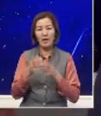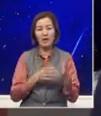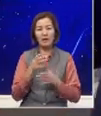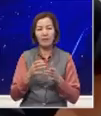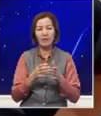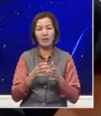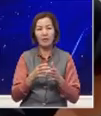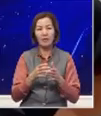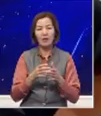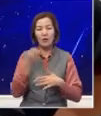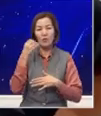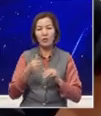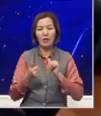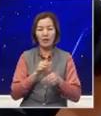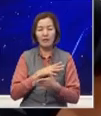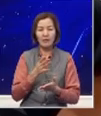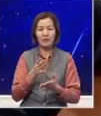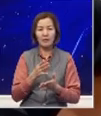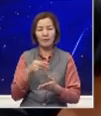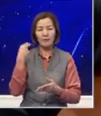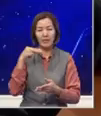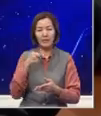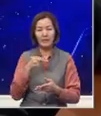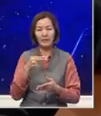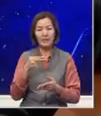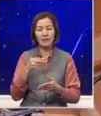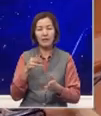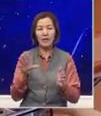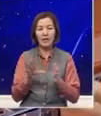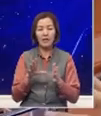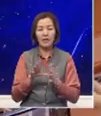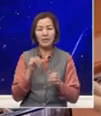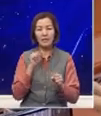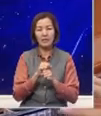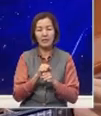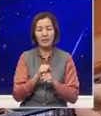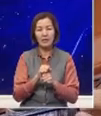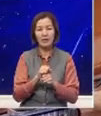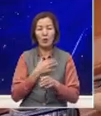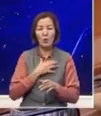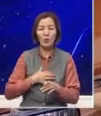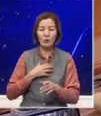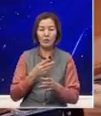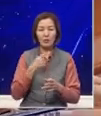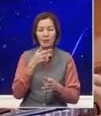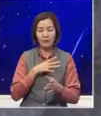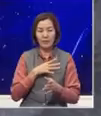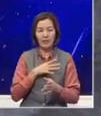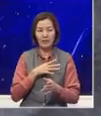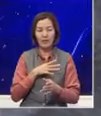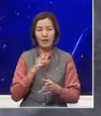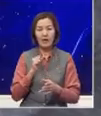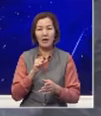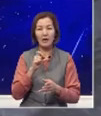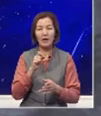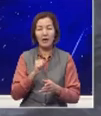санасатын орталыққа айналған. Ғалымдар президент көтерген атом энергетикасы мәселесін аса өзекті санайды. Айтуларынша, АЭС